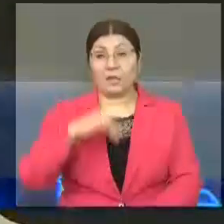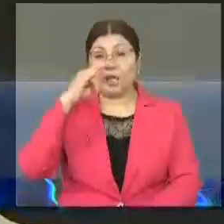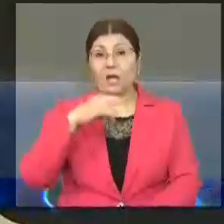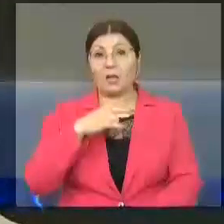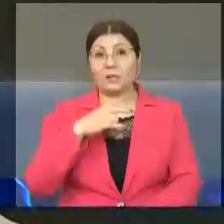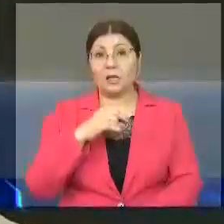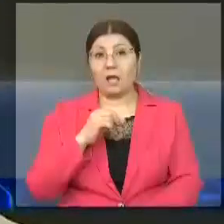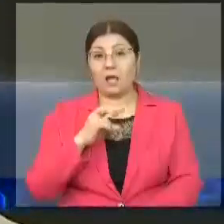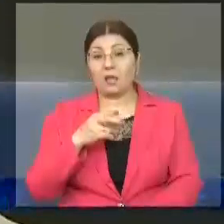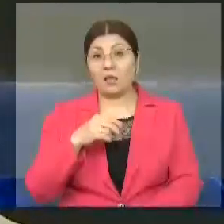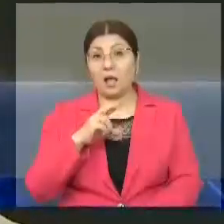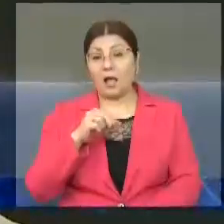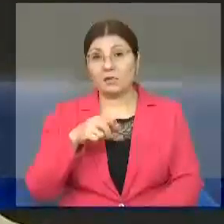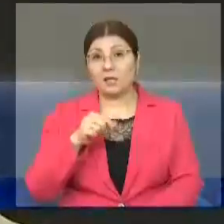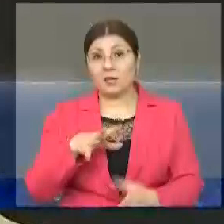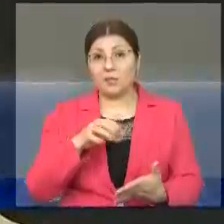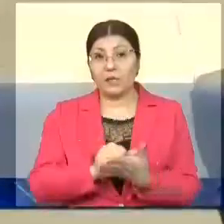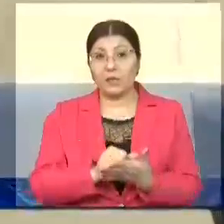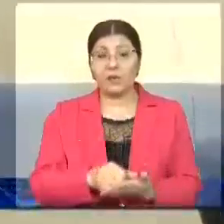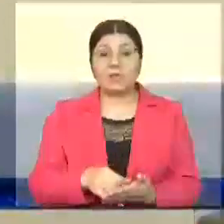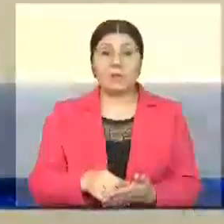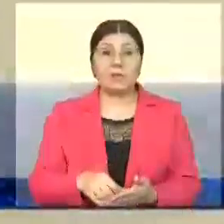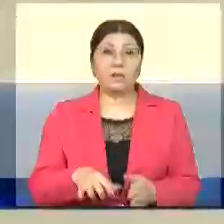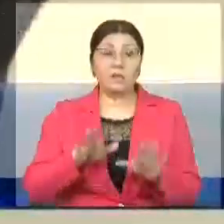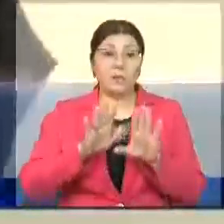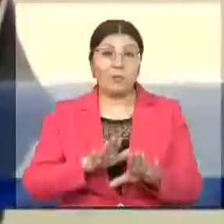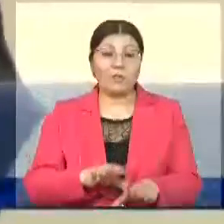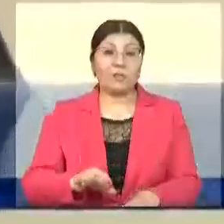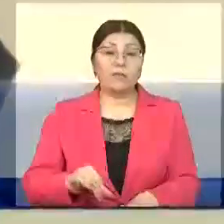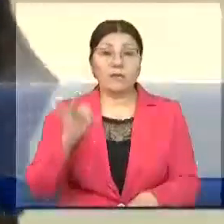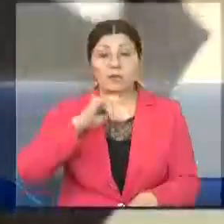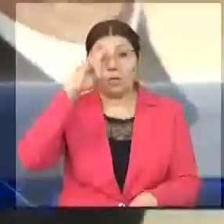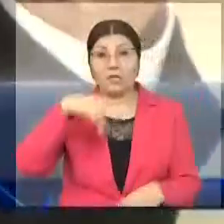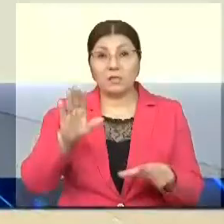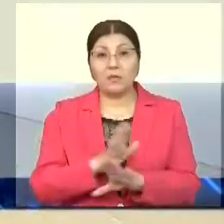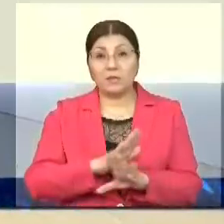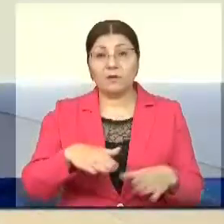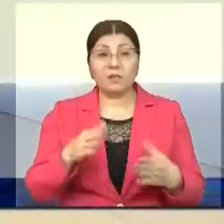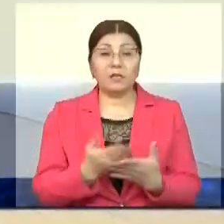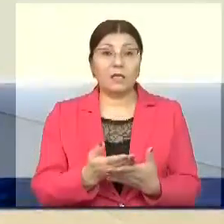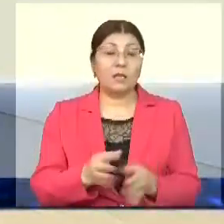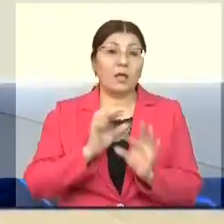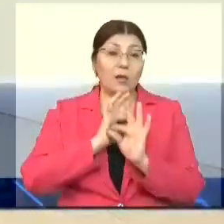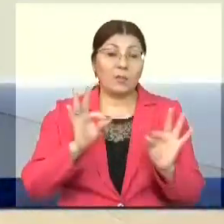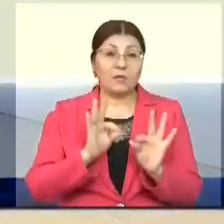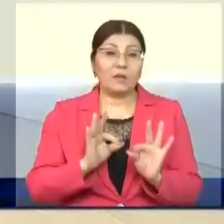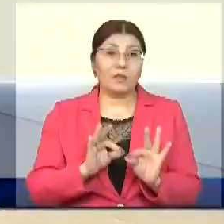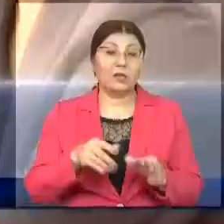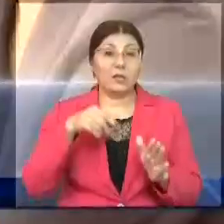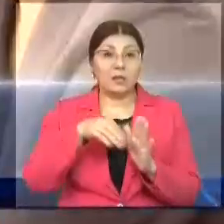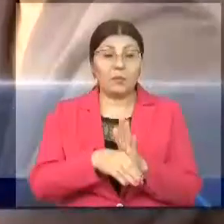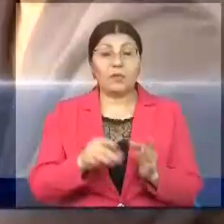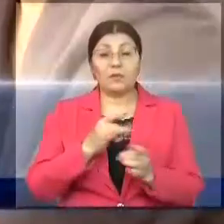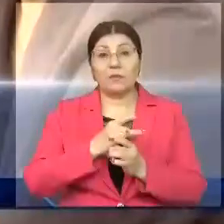Казанғап Тлепбергенұлы – человек, занимающий особое место в истории казахской музыки. Его напевы и песни внесли значительный вклад не только в музыкальную